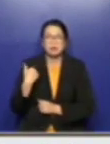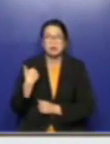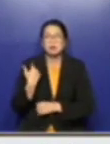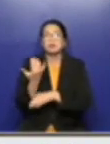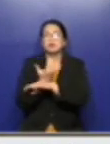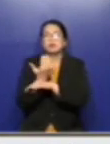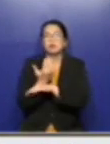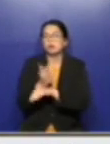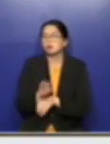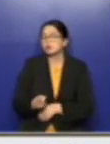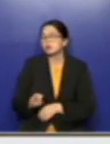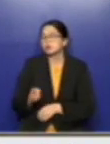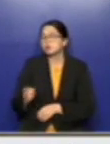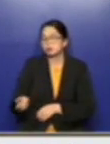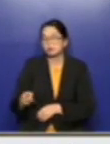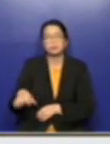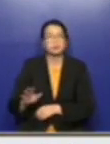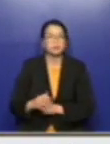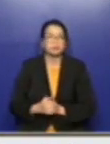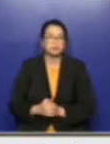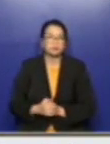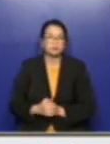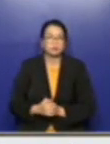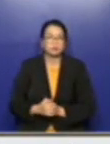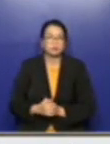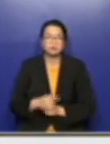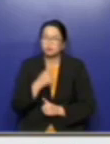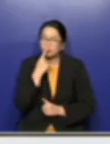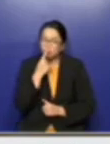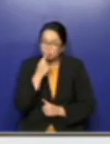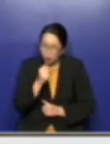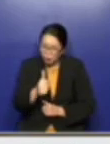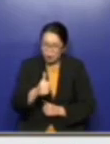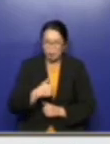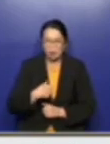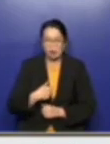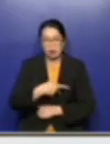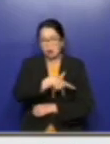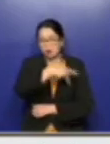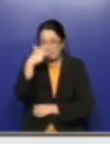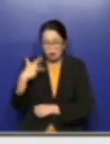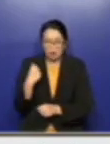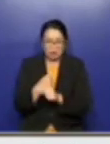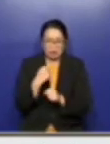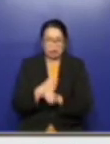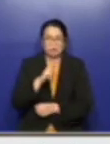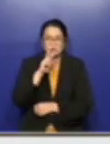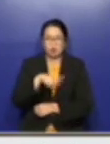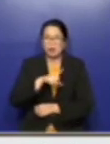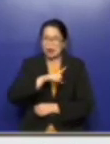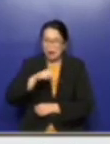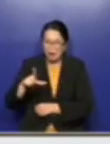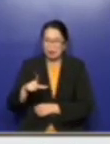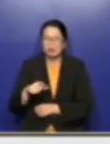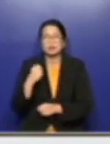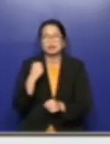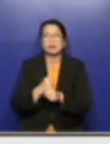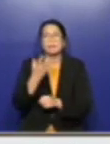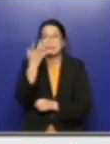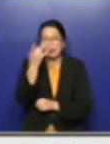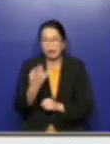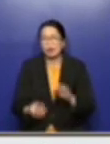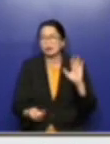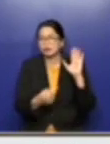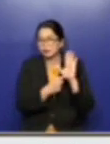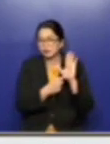ให้เสียบปลั๊กท่านต้องตอบให้ได้ครับว่าสิ่งที่ท่านทำกันมาปีละ 2,000 กว่าล้านบาทมีอะไรบ้างประเด็นต่อม